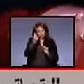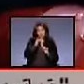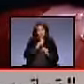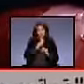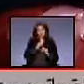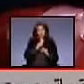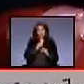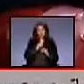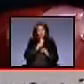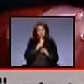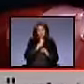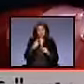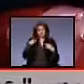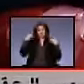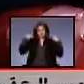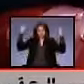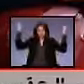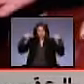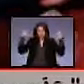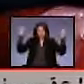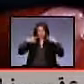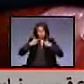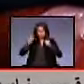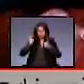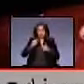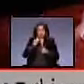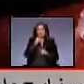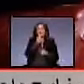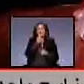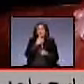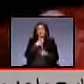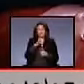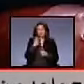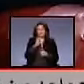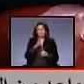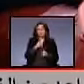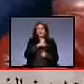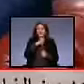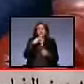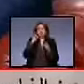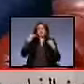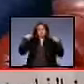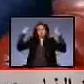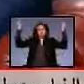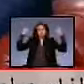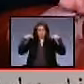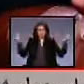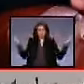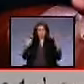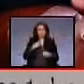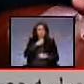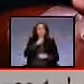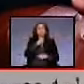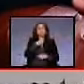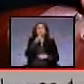في الرياضه بالذات يعني في الرياضة بالذات ممكن ابقى كسول دي. بس عايز بقى من 2014 اكول. انت بتاكل كويس؟ انا بموت